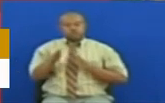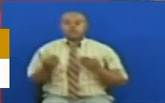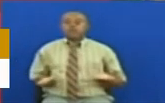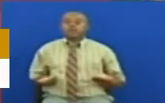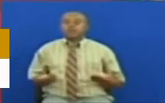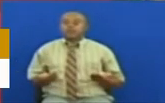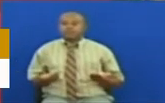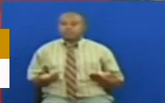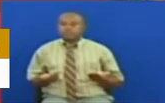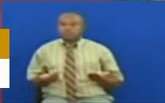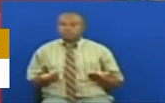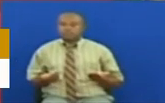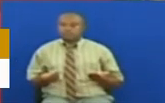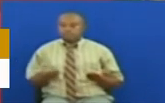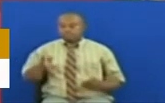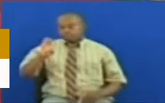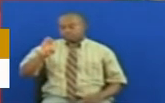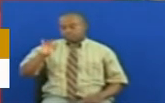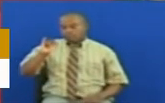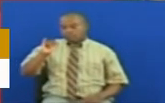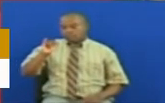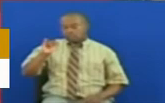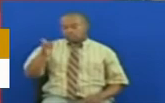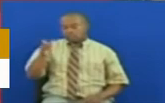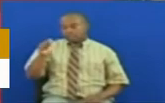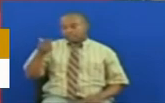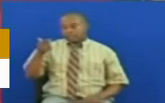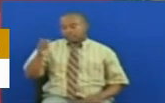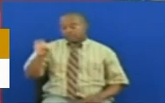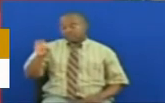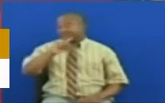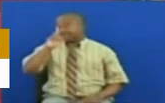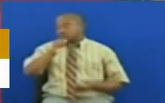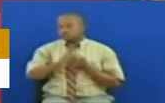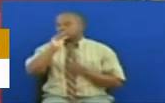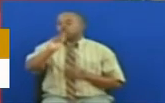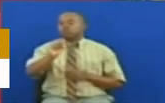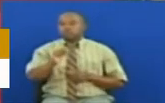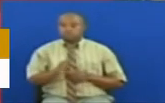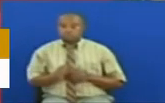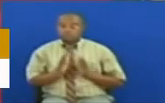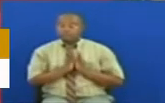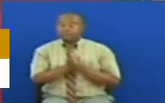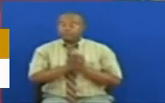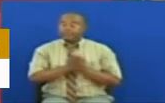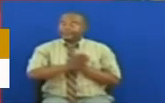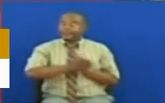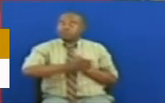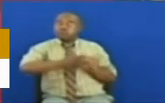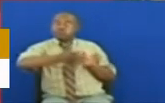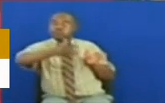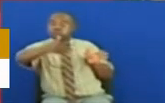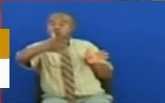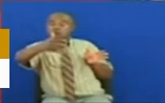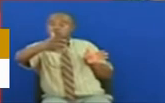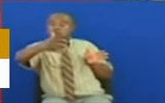Bycatch sio kitu kidogo. meli zile kubwa